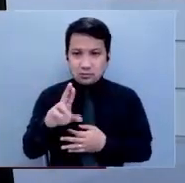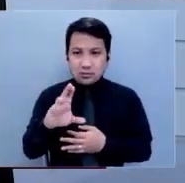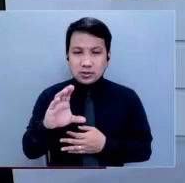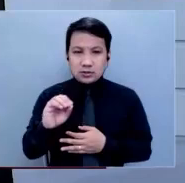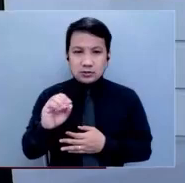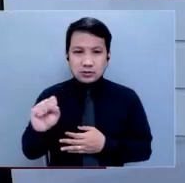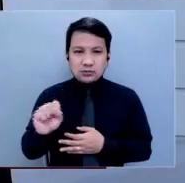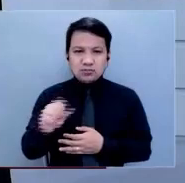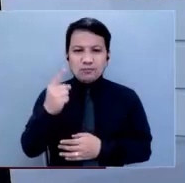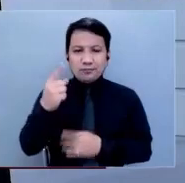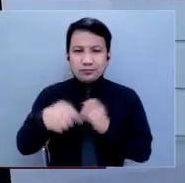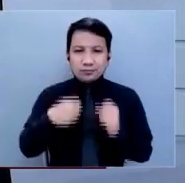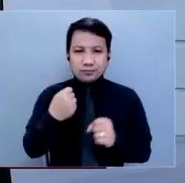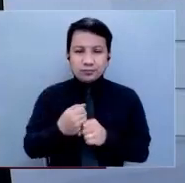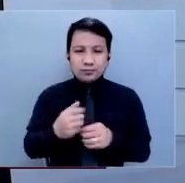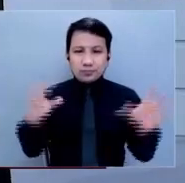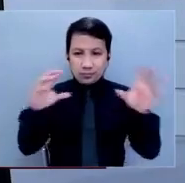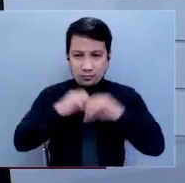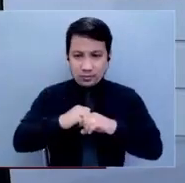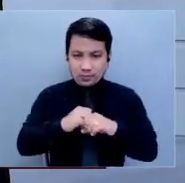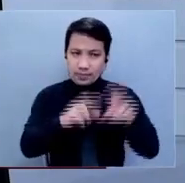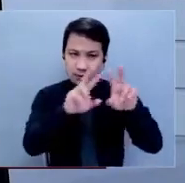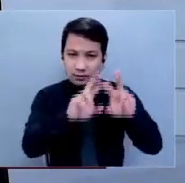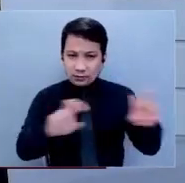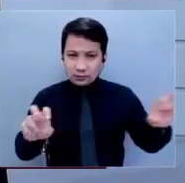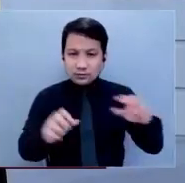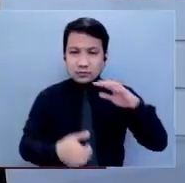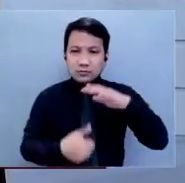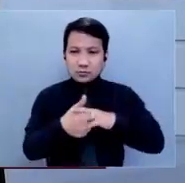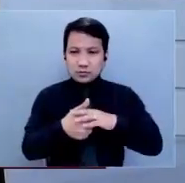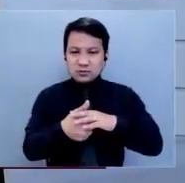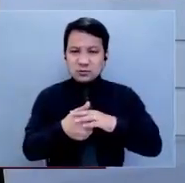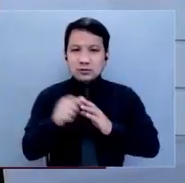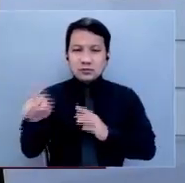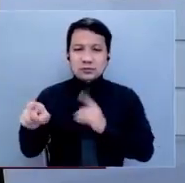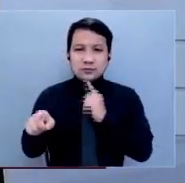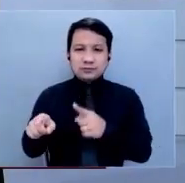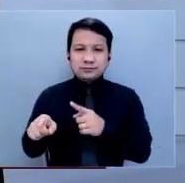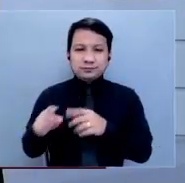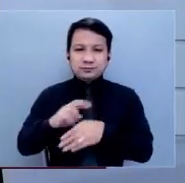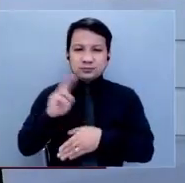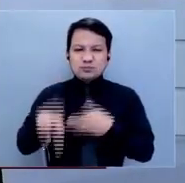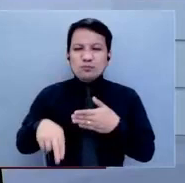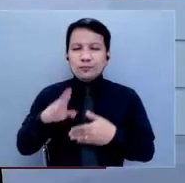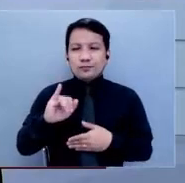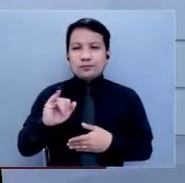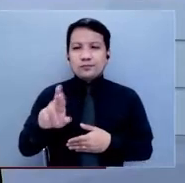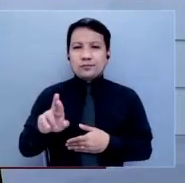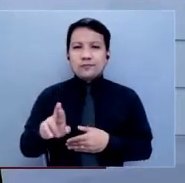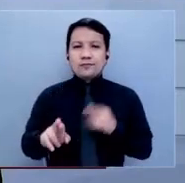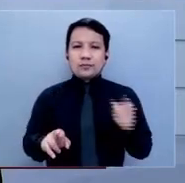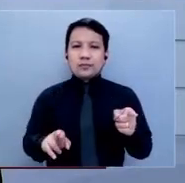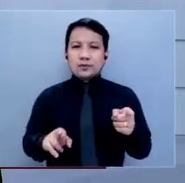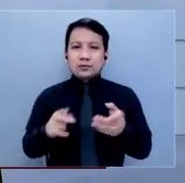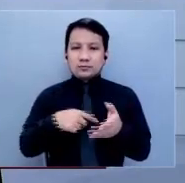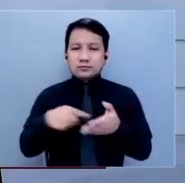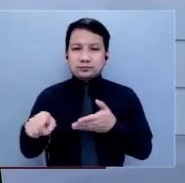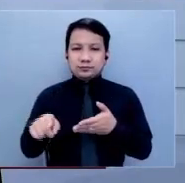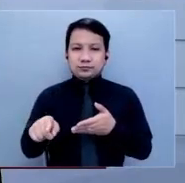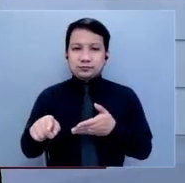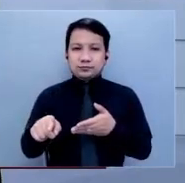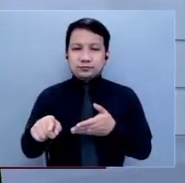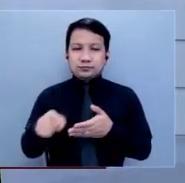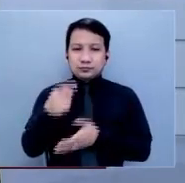taon na pag-iimbestiga, ito po ang findings ng BIR. Una, hindi nagbayad ng estate taxes